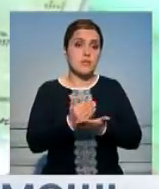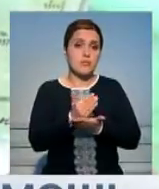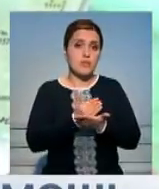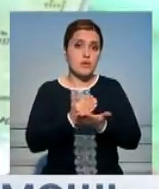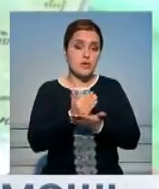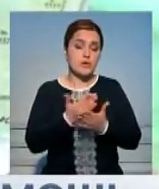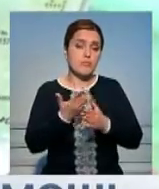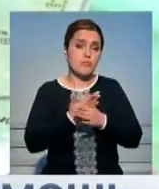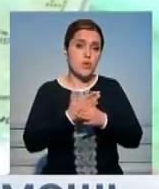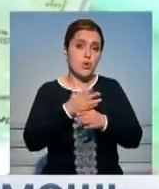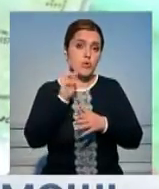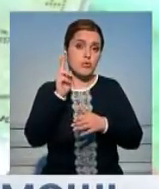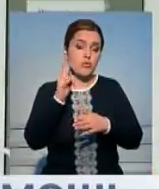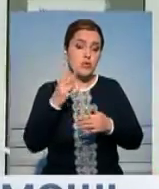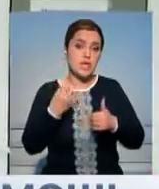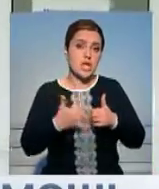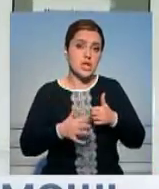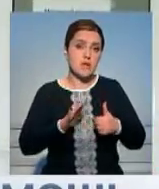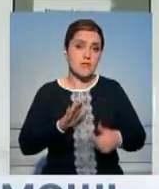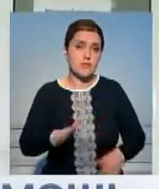помощи неравнодушных казахстанцев.